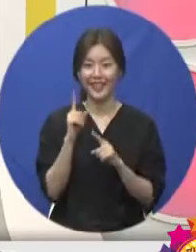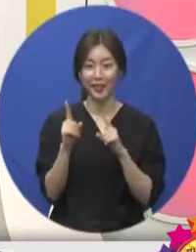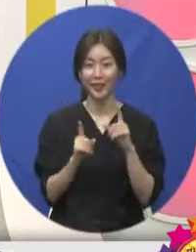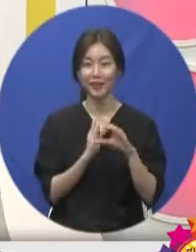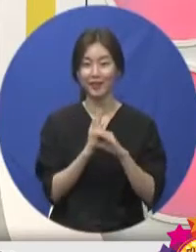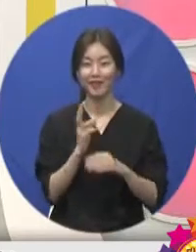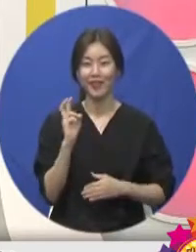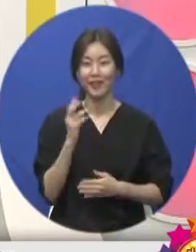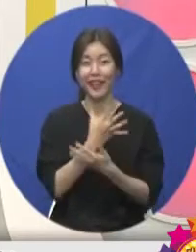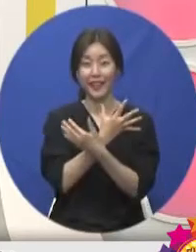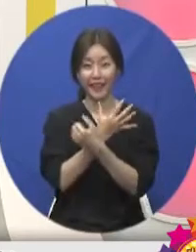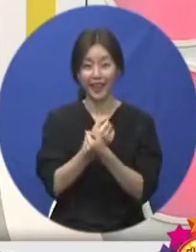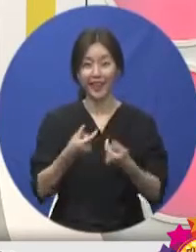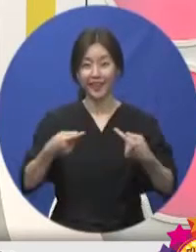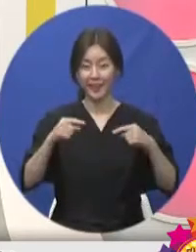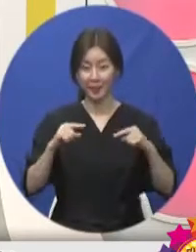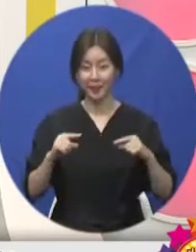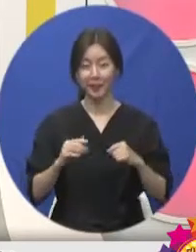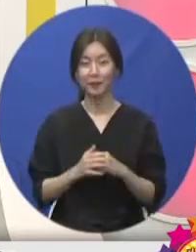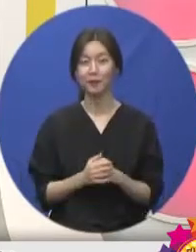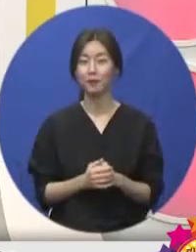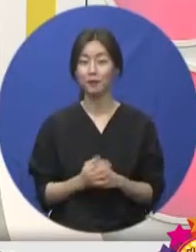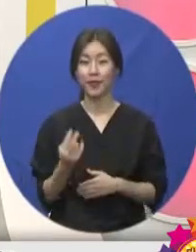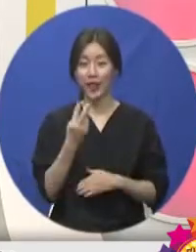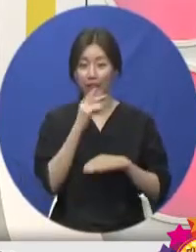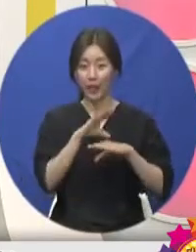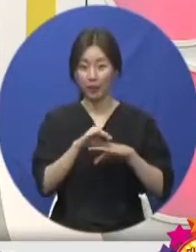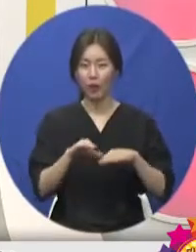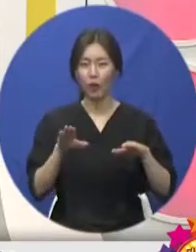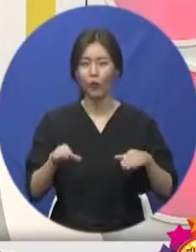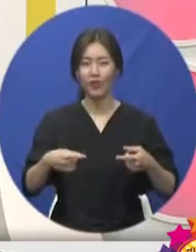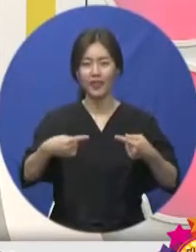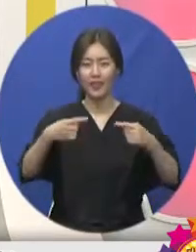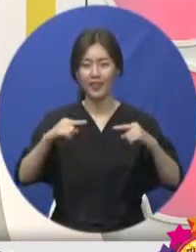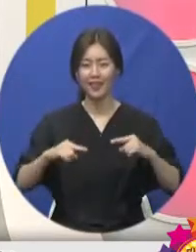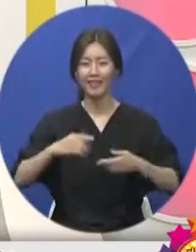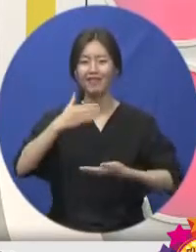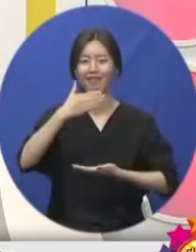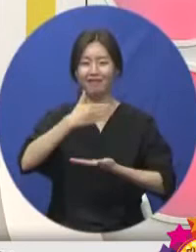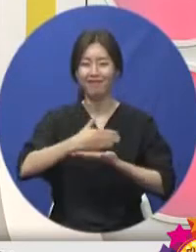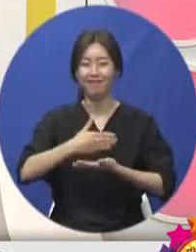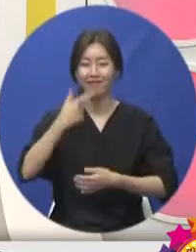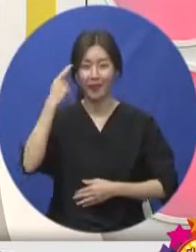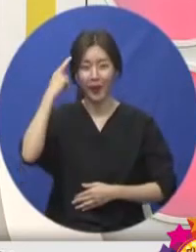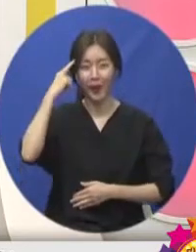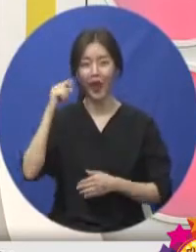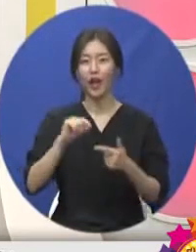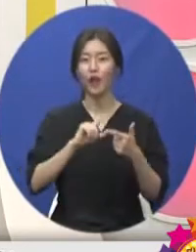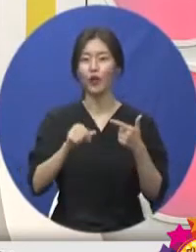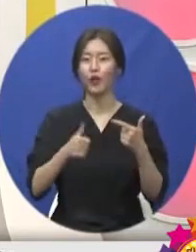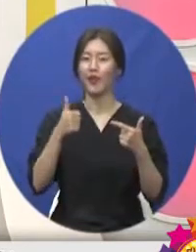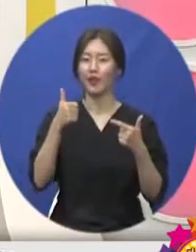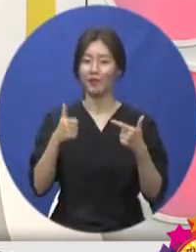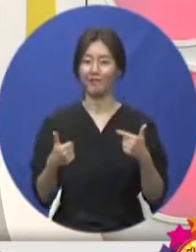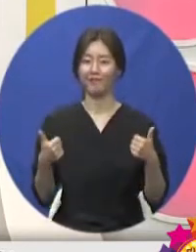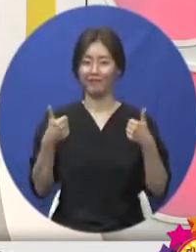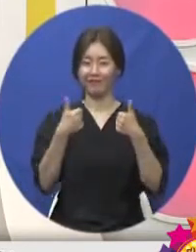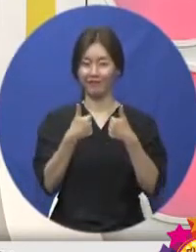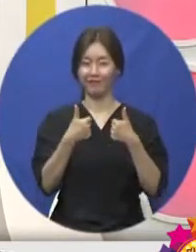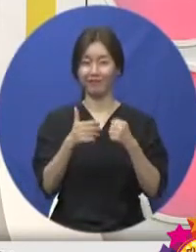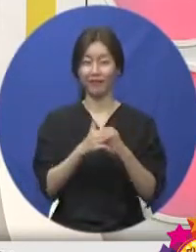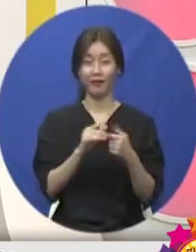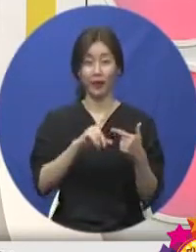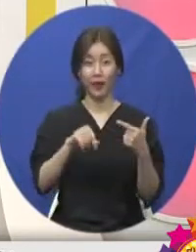계실 것 같아요. 네. 지금 예약 참여로요. 생방송 그럼요? 참여 지금은 오늘은 안 됩니다. 왜냐? 예. 네. 네. 월말 결선이기 때문에 그렇습니다.